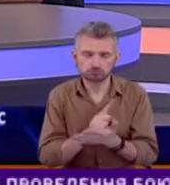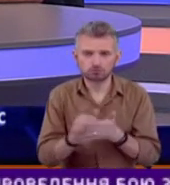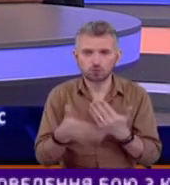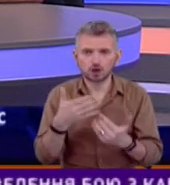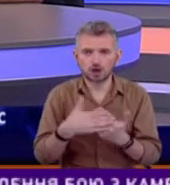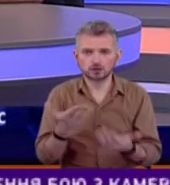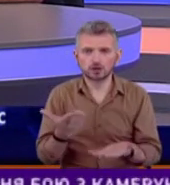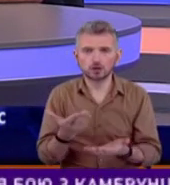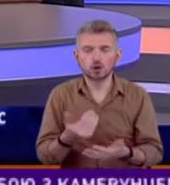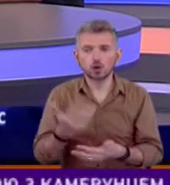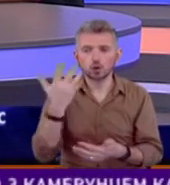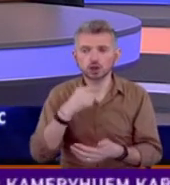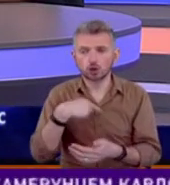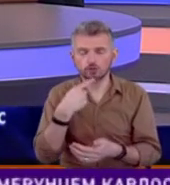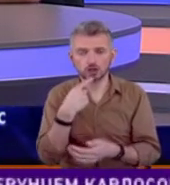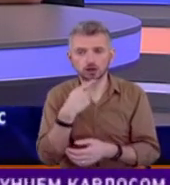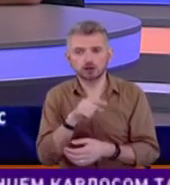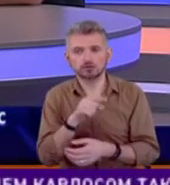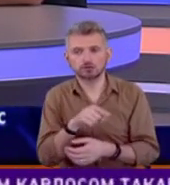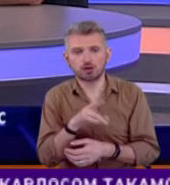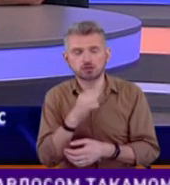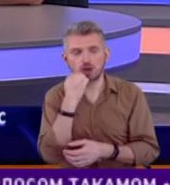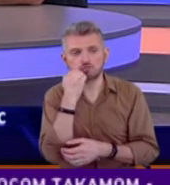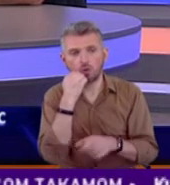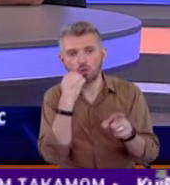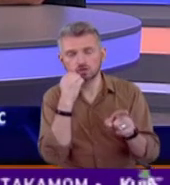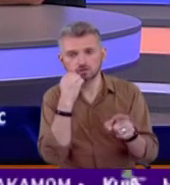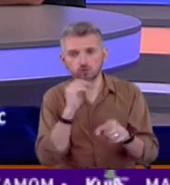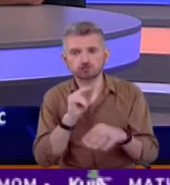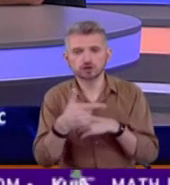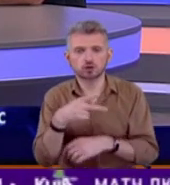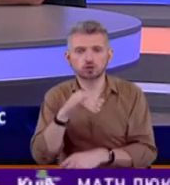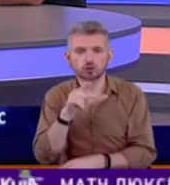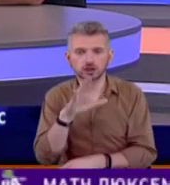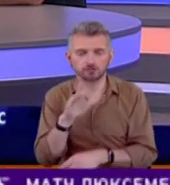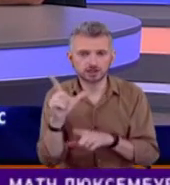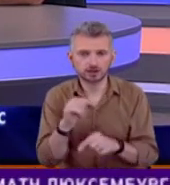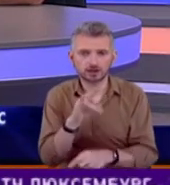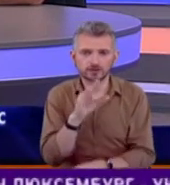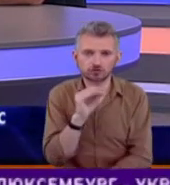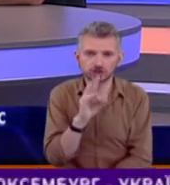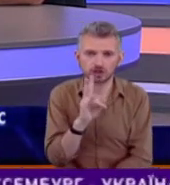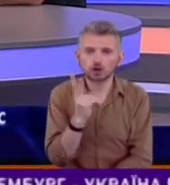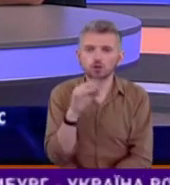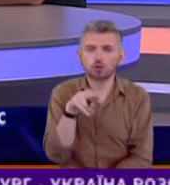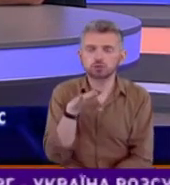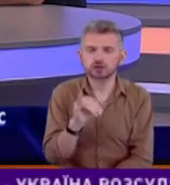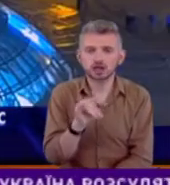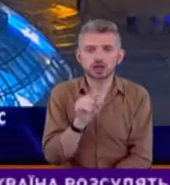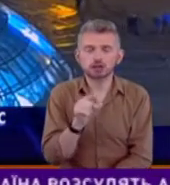Коли, от говорили, да, в той бік там на Москву, да, через Глухів їхали, там Ніжин, Капті там є, то